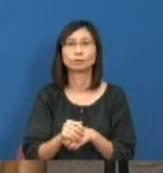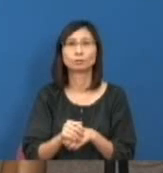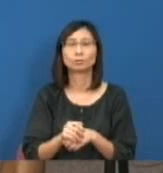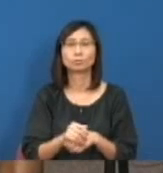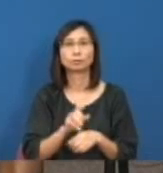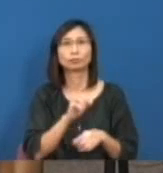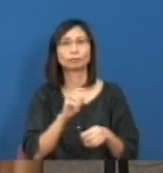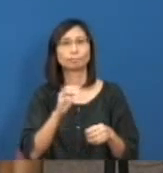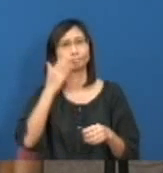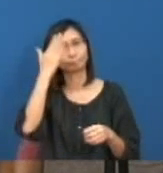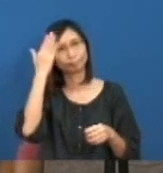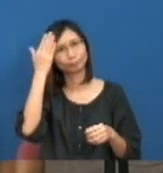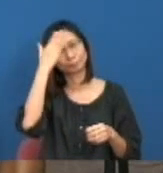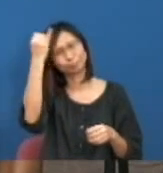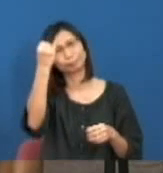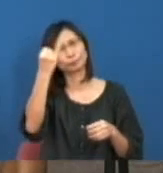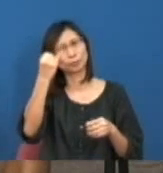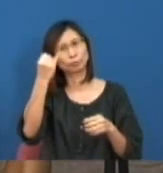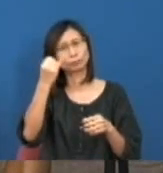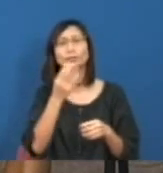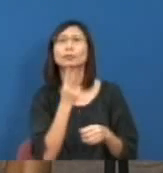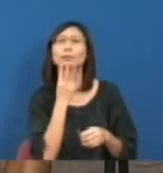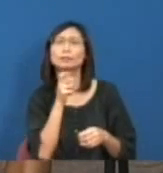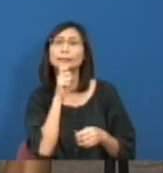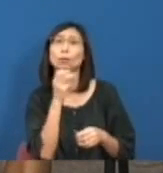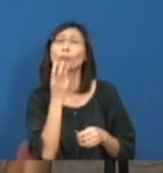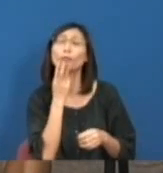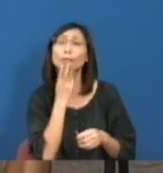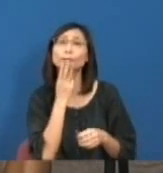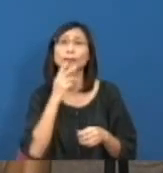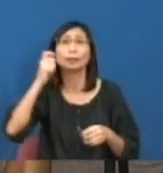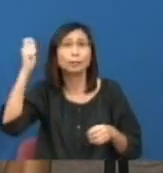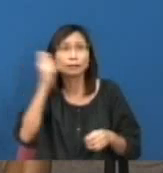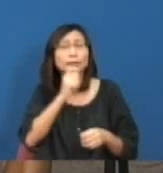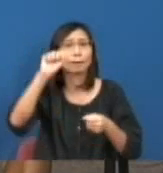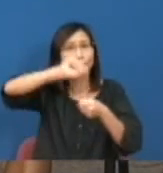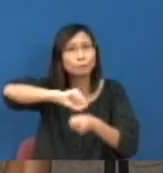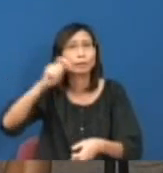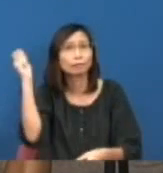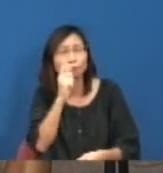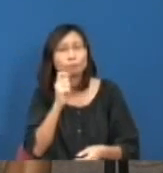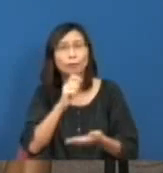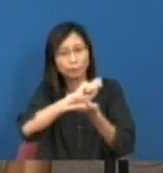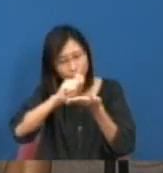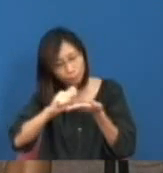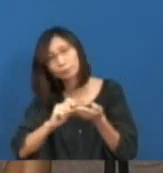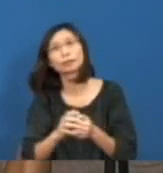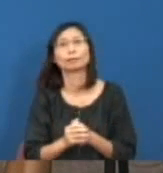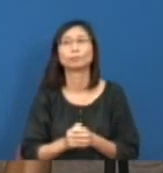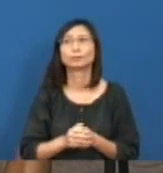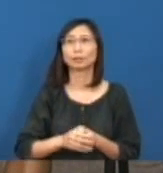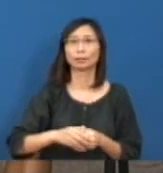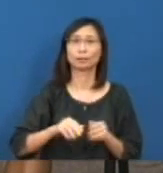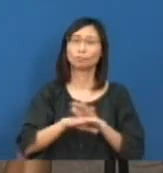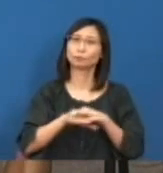不幸係染咗癌症，要加快嗰個象徵。亦都不幸，更加不幸嘅就係，因為佢係未試過喺泛民主派裏邊受到咁強烈